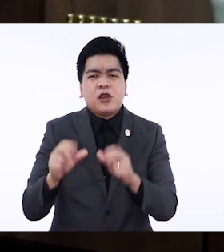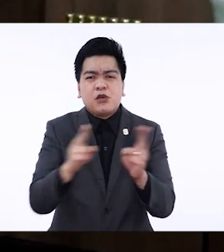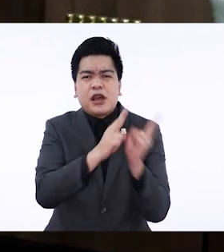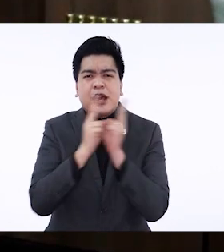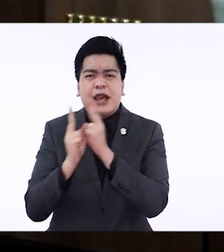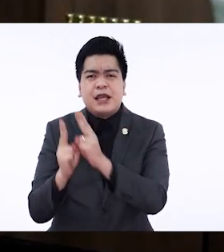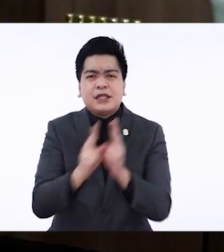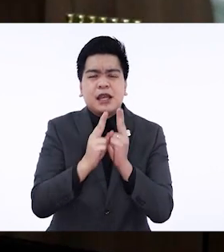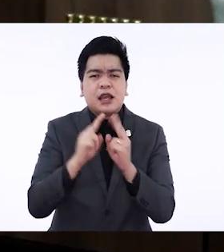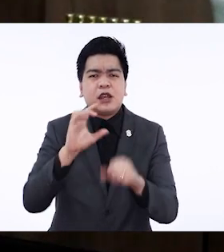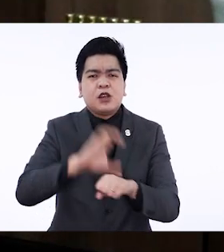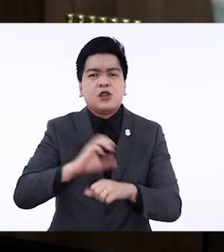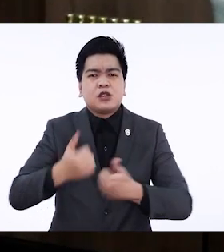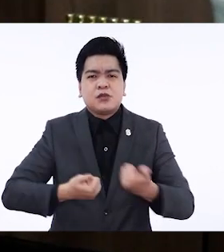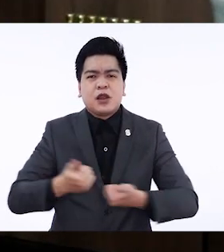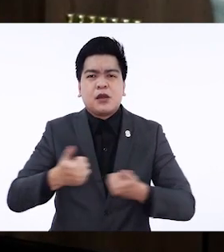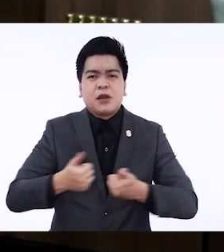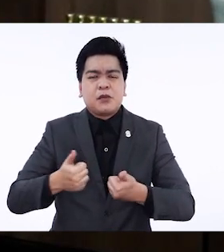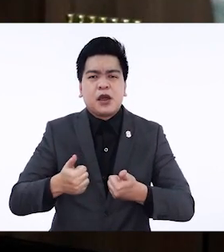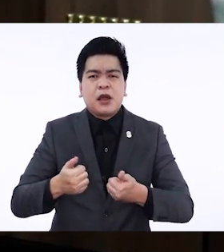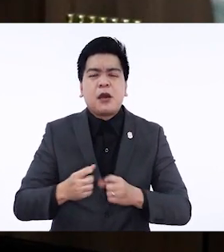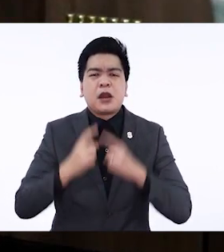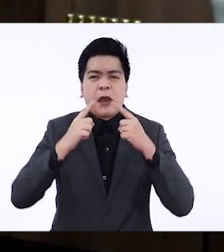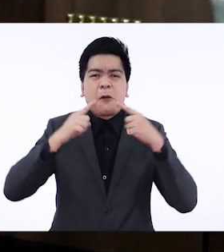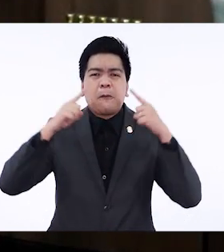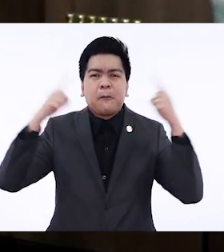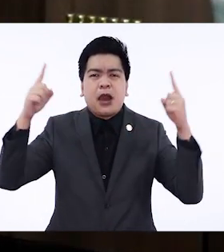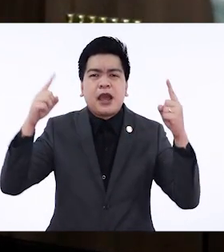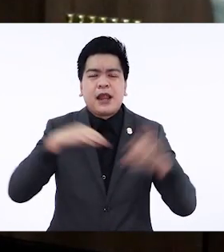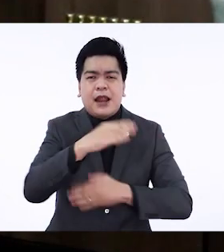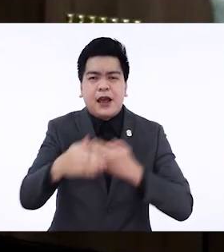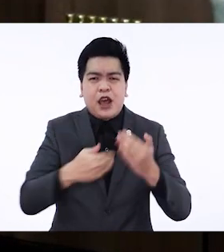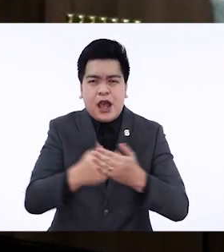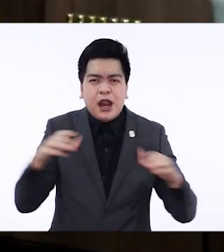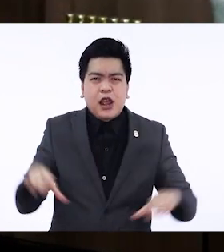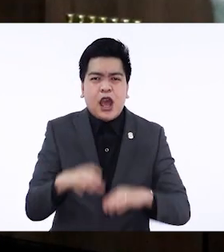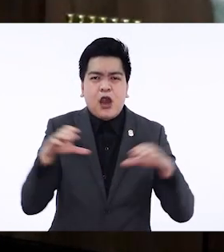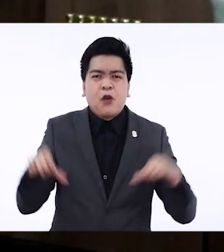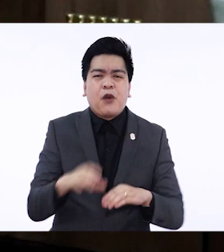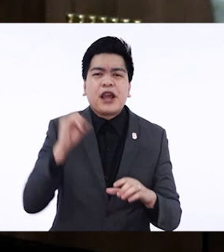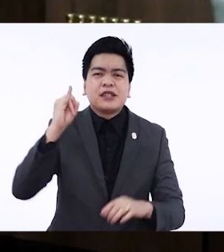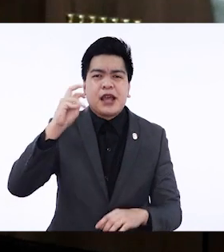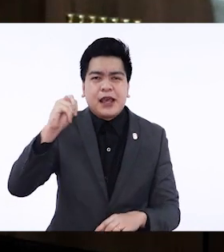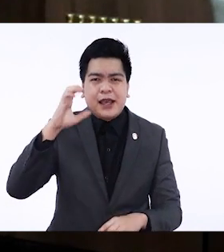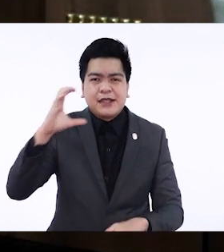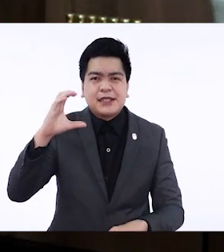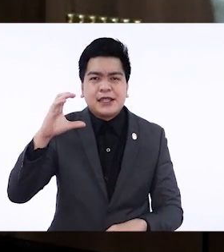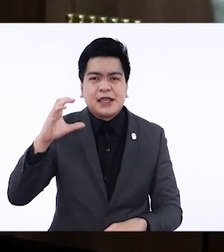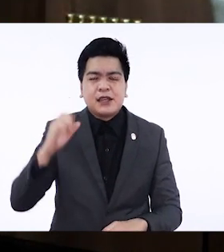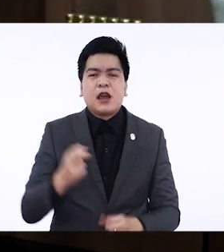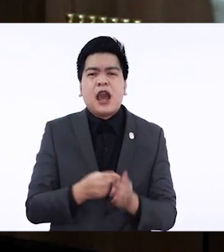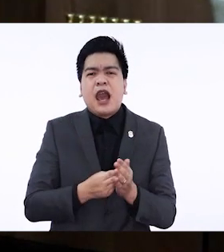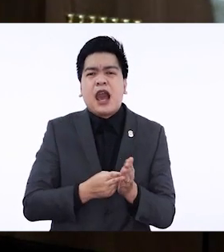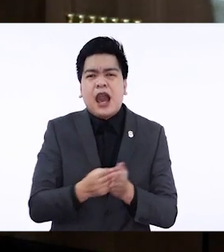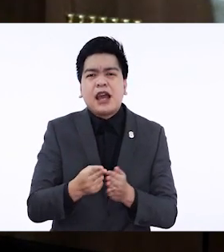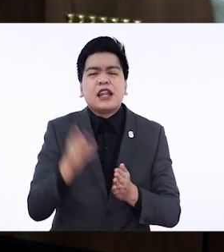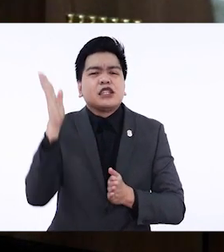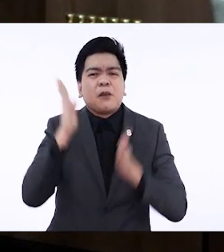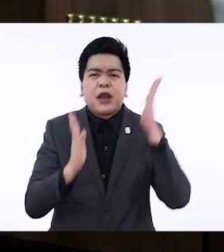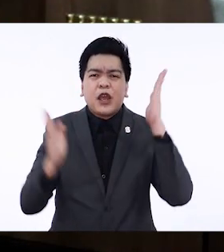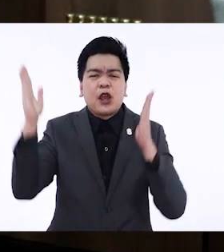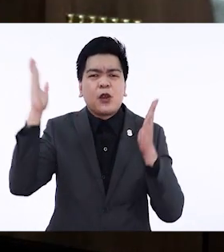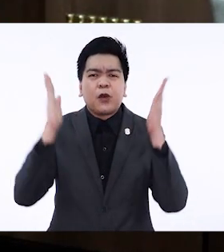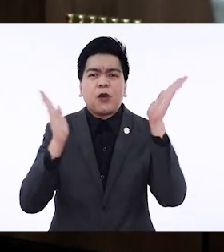ng pamamahala para maipagtagumpay ang lahat ng gawain sa iglesia at katapatan sa